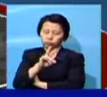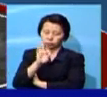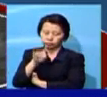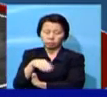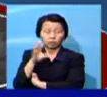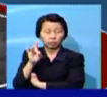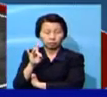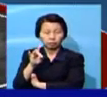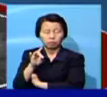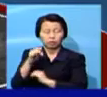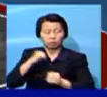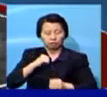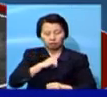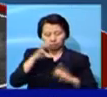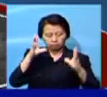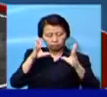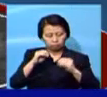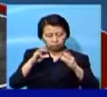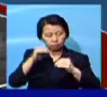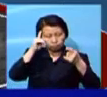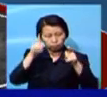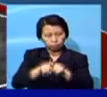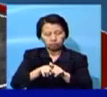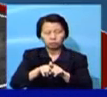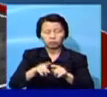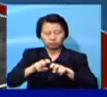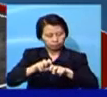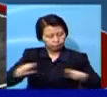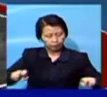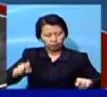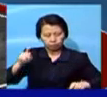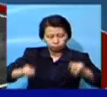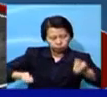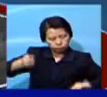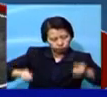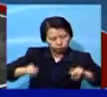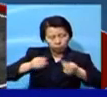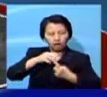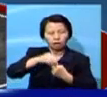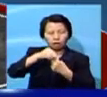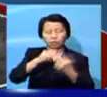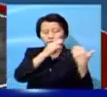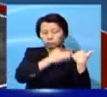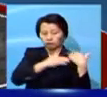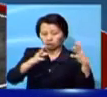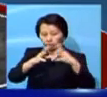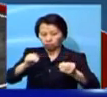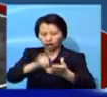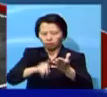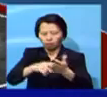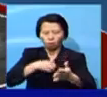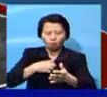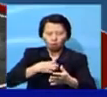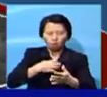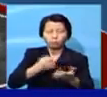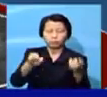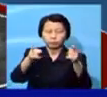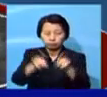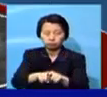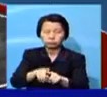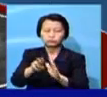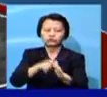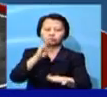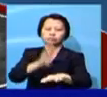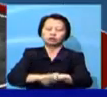ahli mesyuarat turut bersetuju bagi penumbuhan panel timbang Tara khas yang bertanggungjawab menyelesaikan sebarang pertikaian ketika berlangsungnya